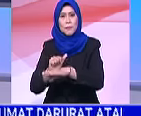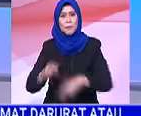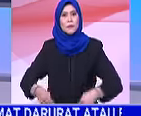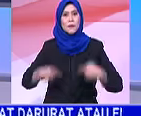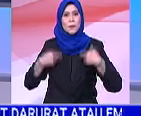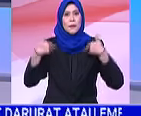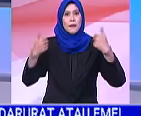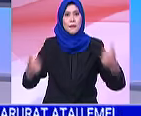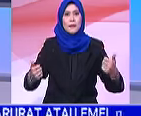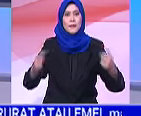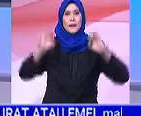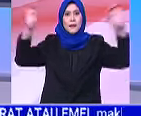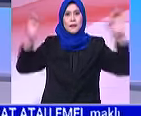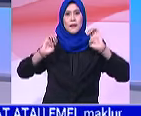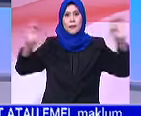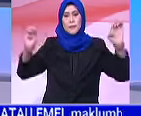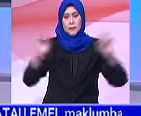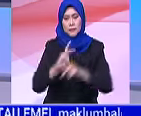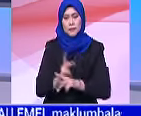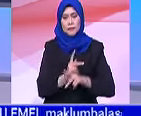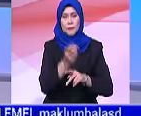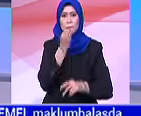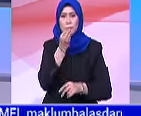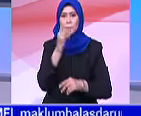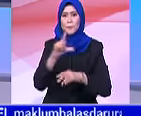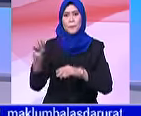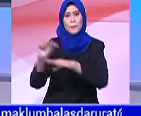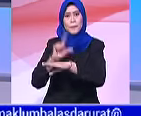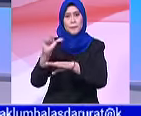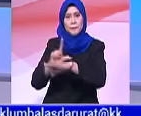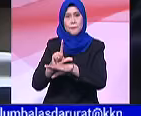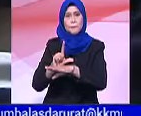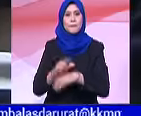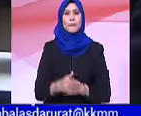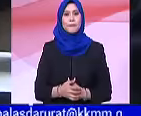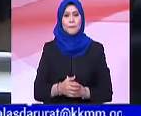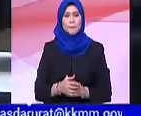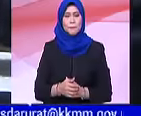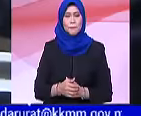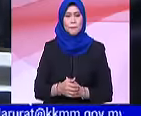kehidupan sihat dengan bersenam, jaga pemakanan serta latihan intensif.